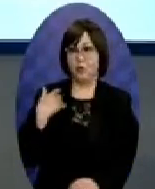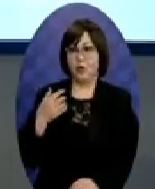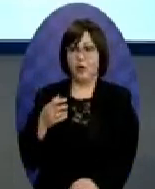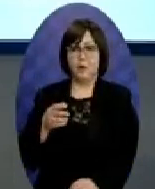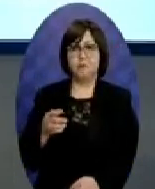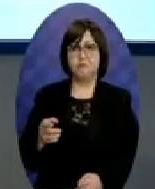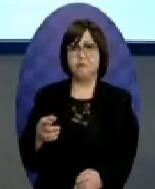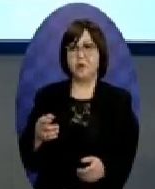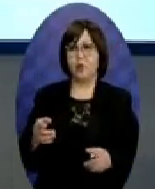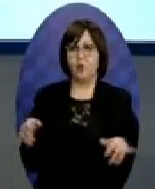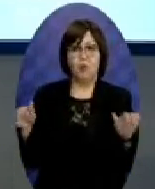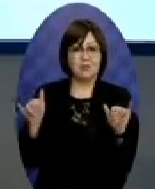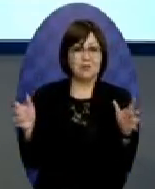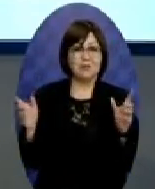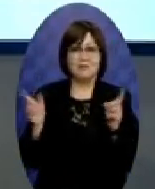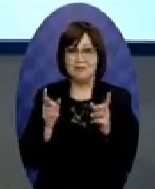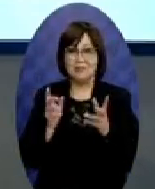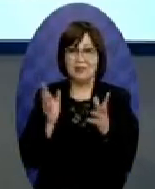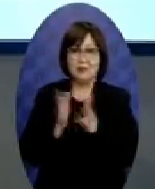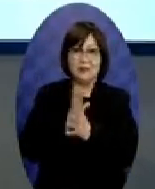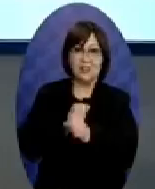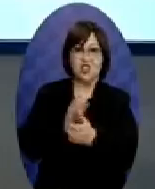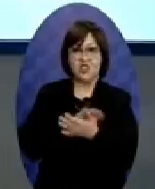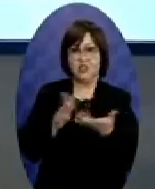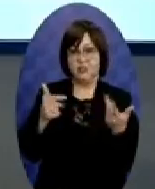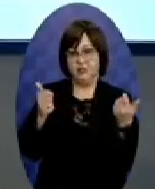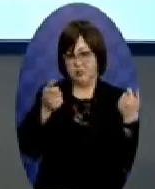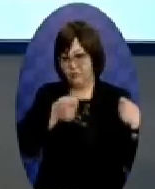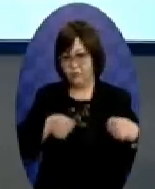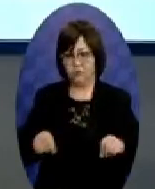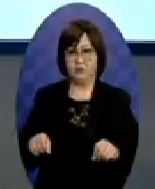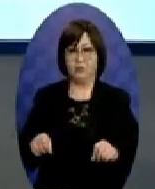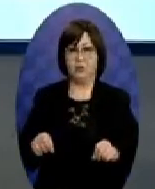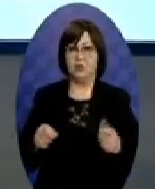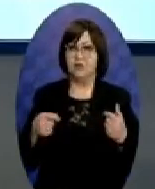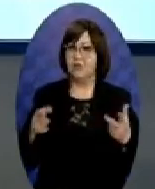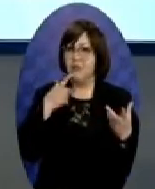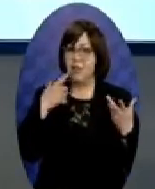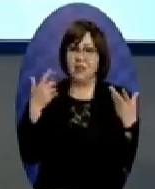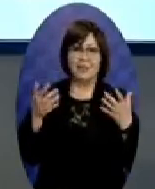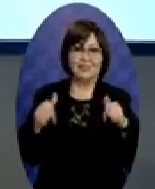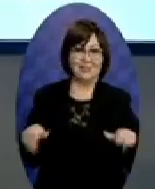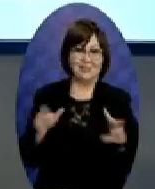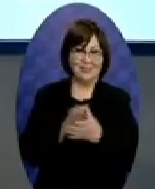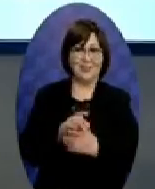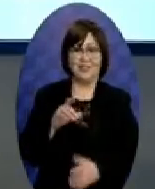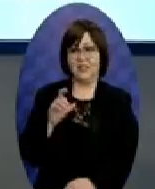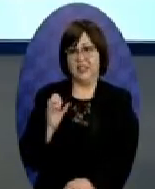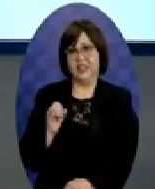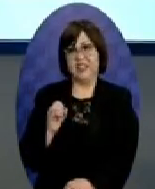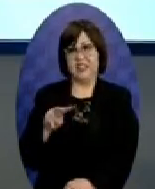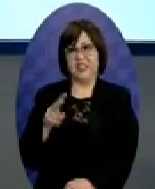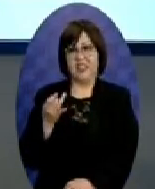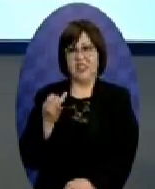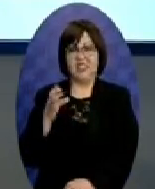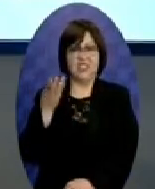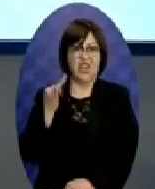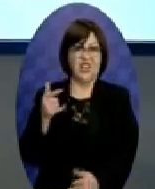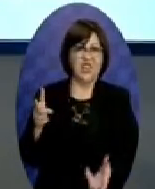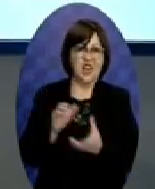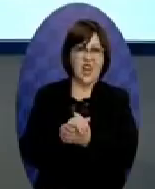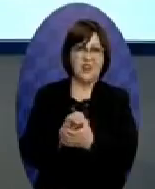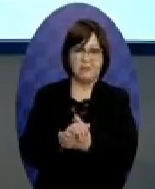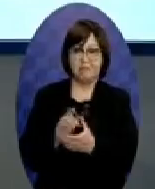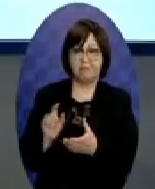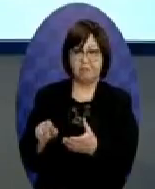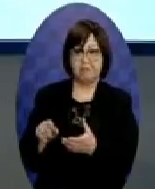хамтын ажиллагааны шинэ гэрээнд гараа үсэг зурлаа. За талуудын мэдгэж байгаагаар энэ гэрээ Елисейн гэрээгээр суурин тавигдсан хоёр орны